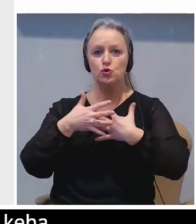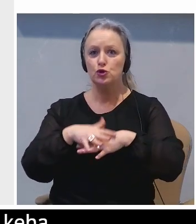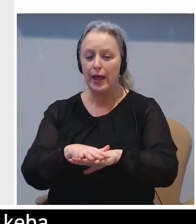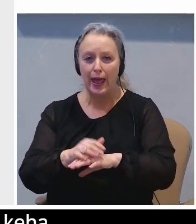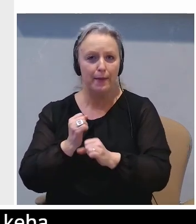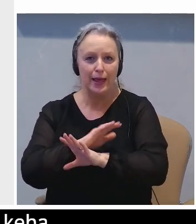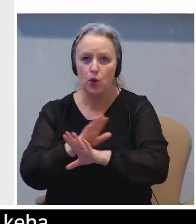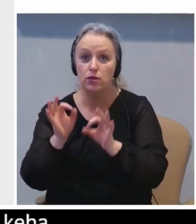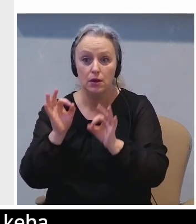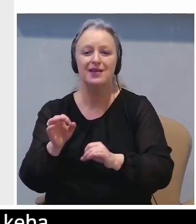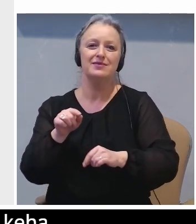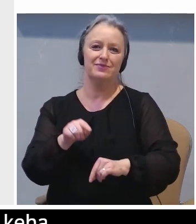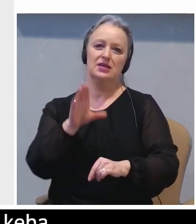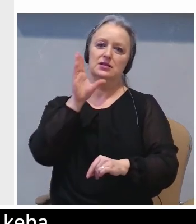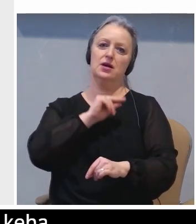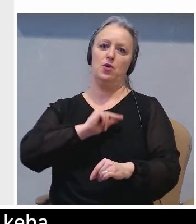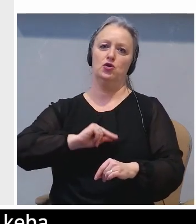õigesti.